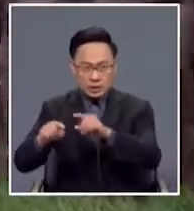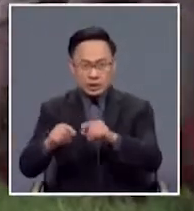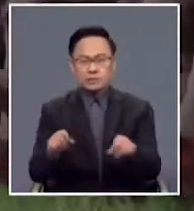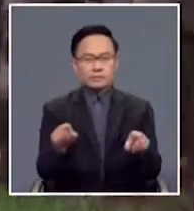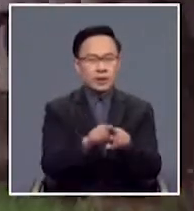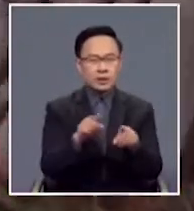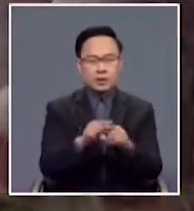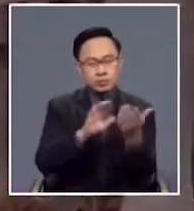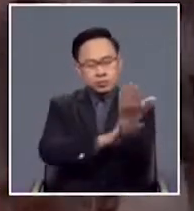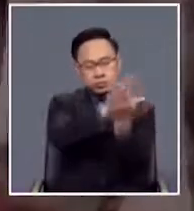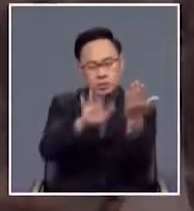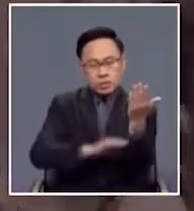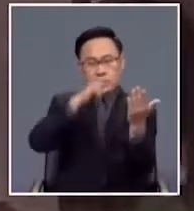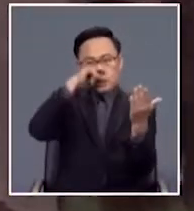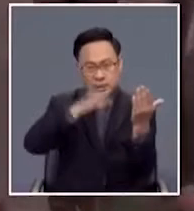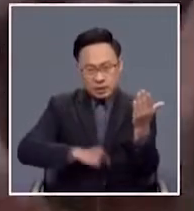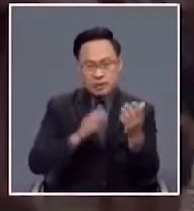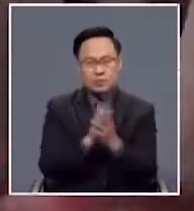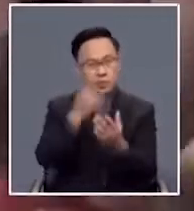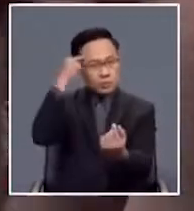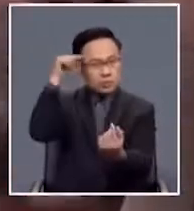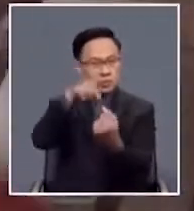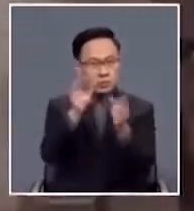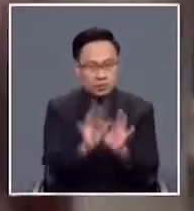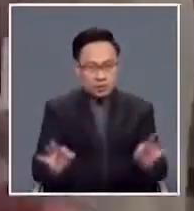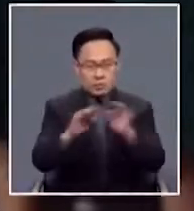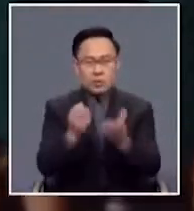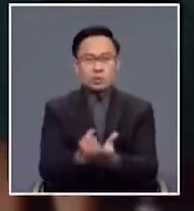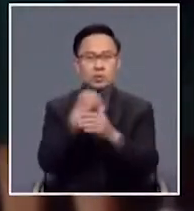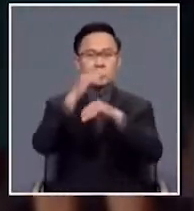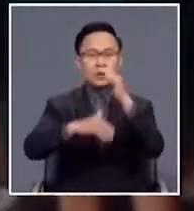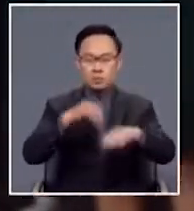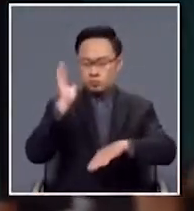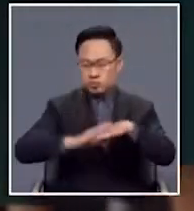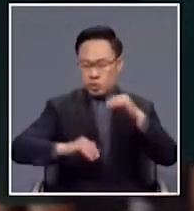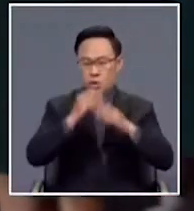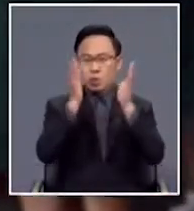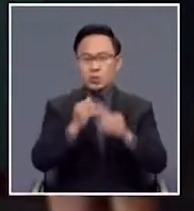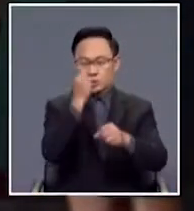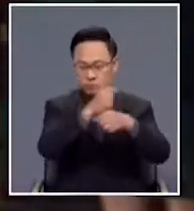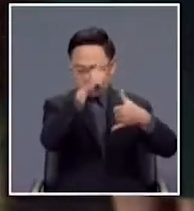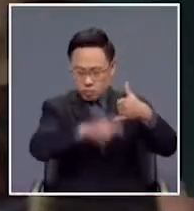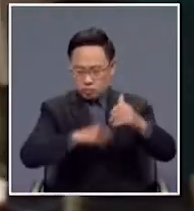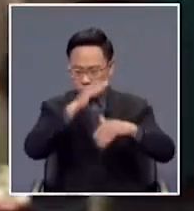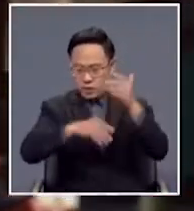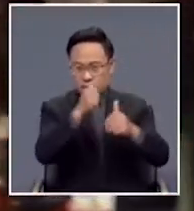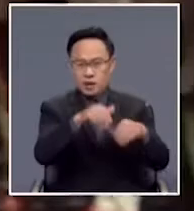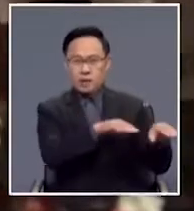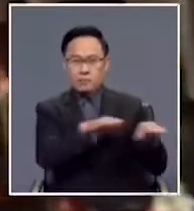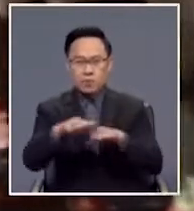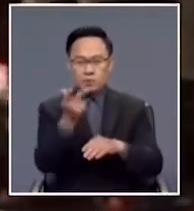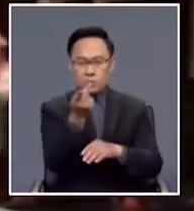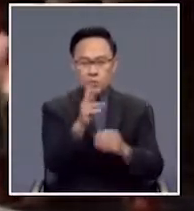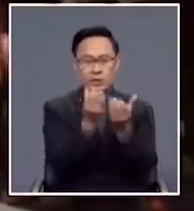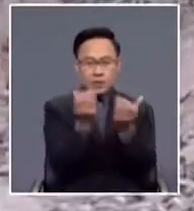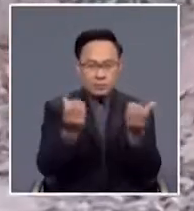ปในทุกภูมิภาคทั่วประเทศล้วนมีวัตถุประสงค์เพื่อพัฒนาศักยภาพทรัพยากรมนุษย์ของประเทศให้ถึงพร้อมทั้งด้านคุณธรรม